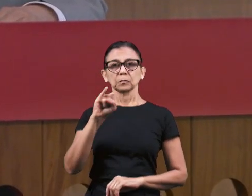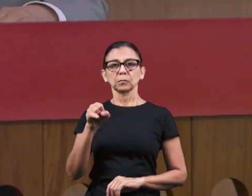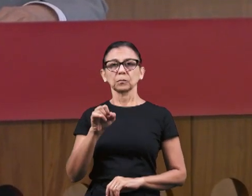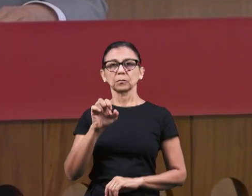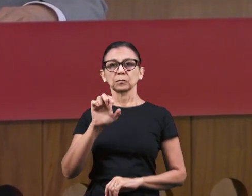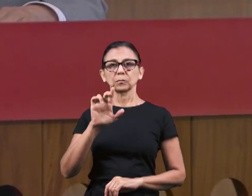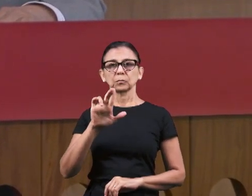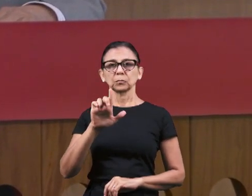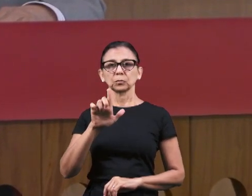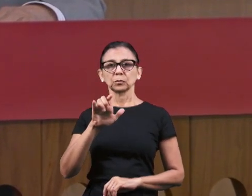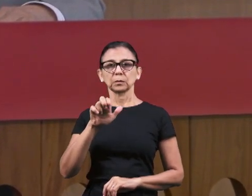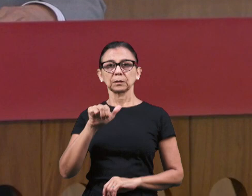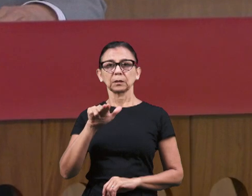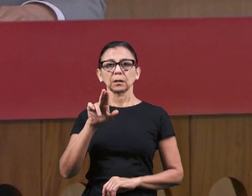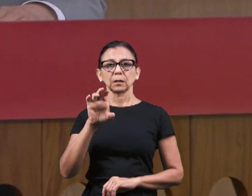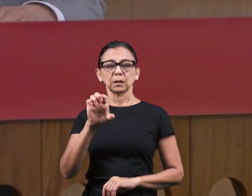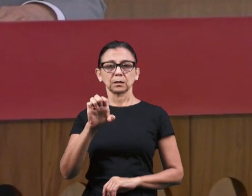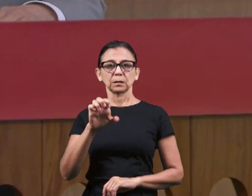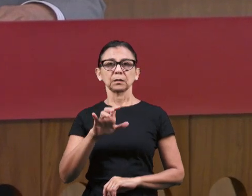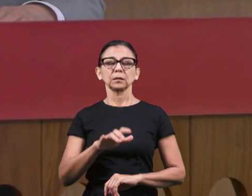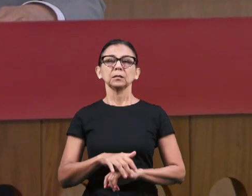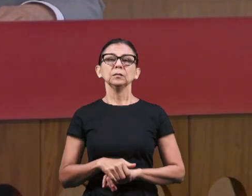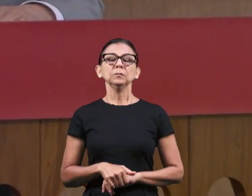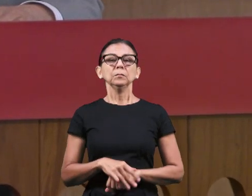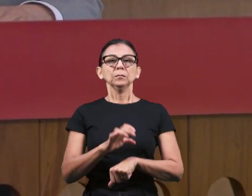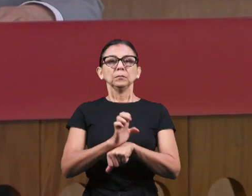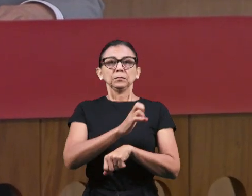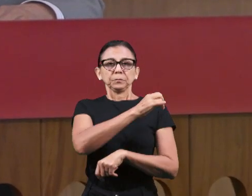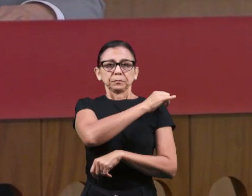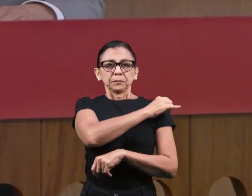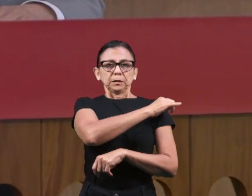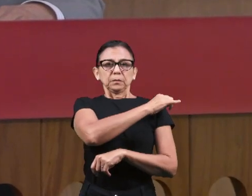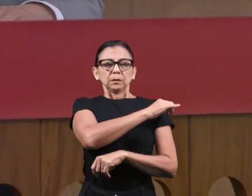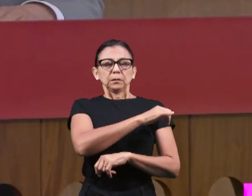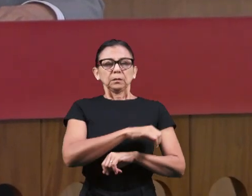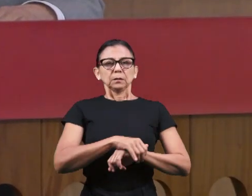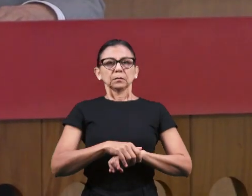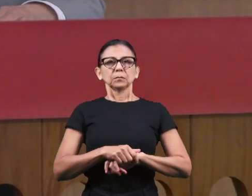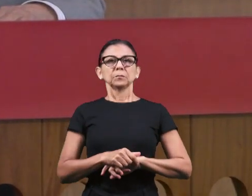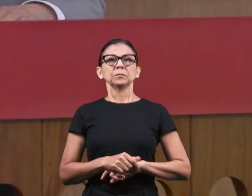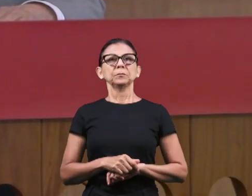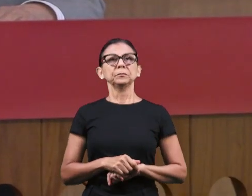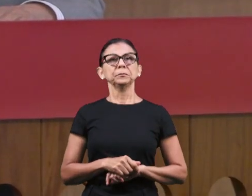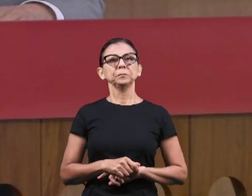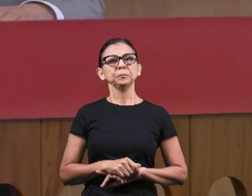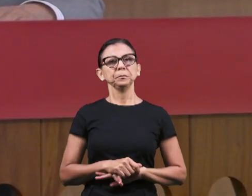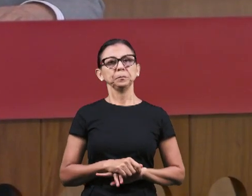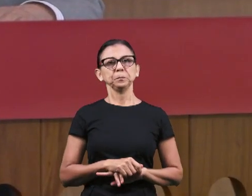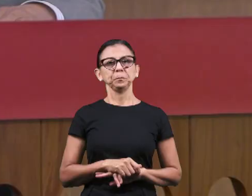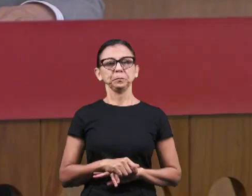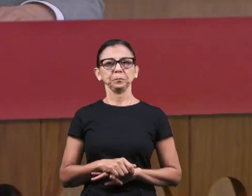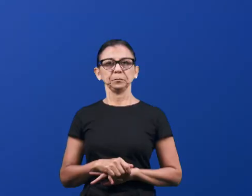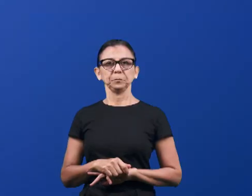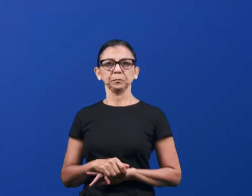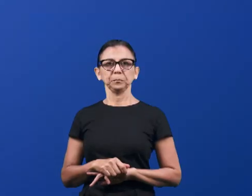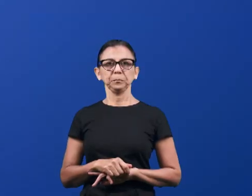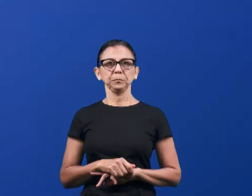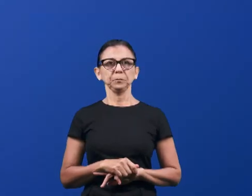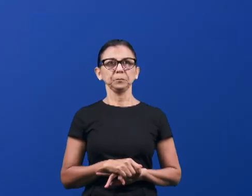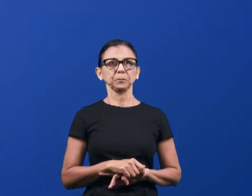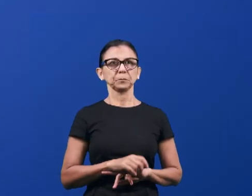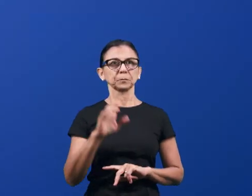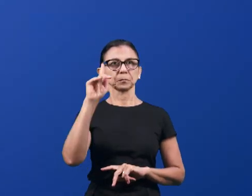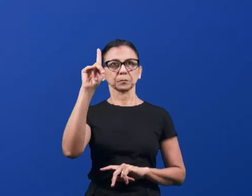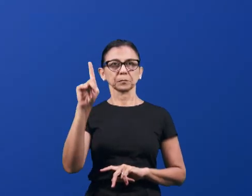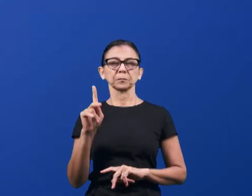Juliane, d'une sœur du groupe de dames d'une de nos églises dans l'état de Rio de Janeiro. Nous allons entendre la sœur Juliane.